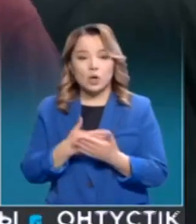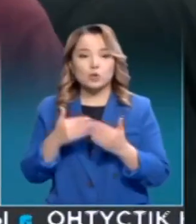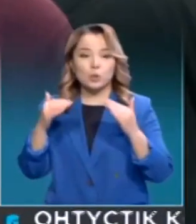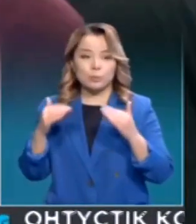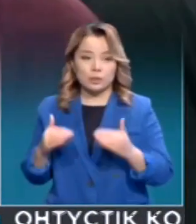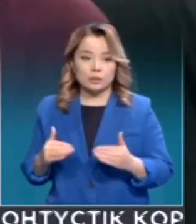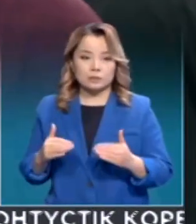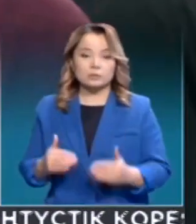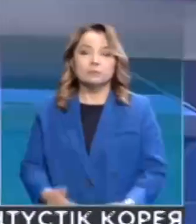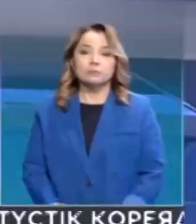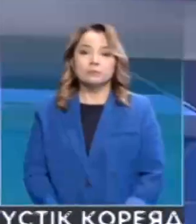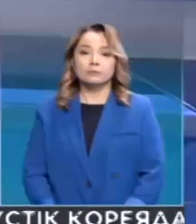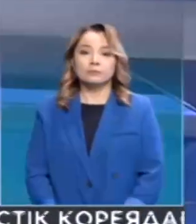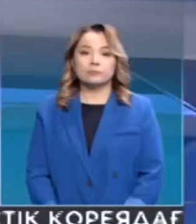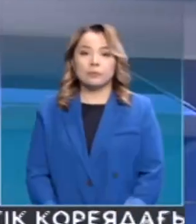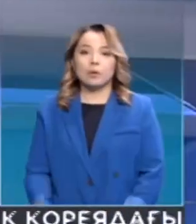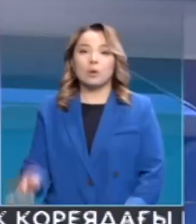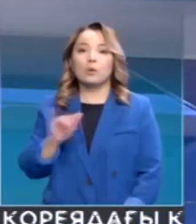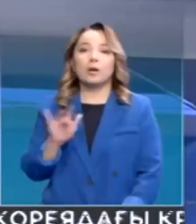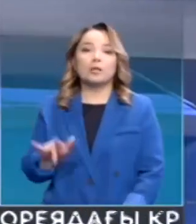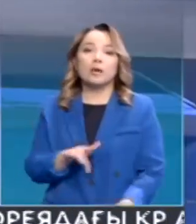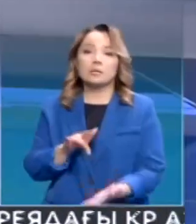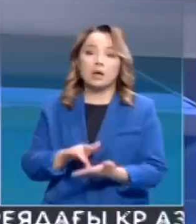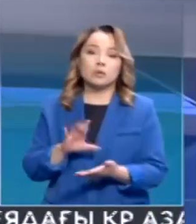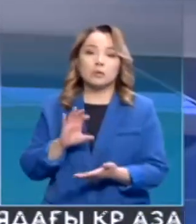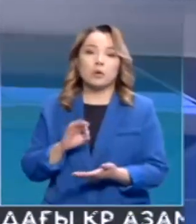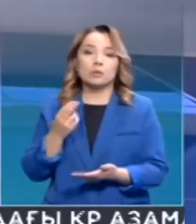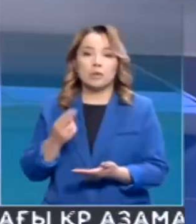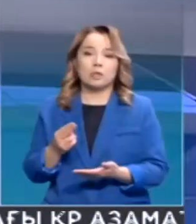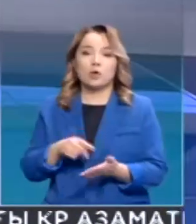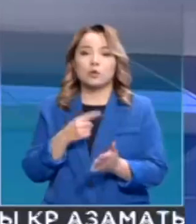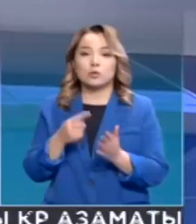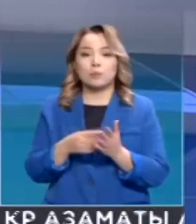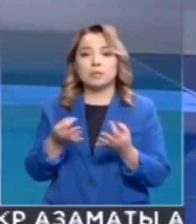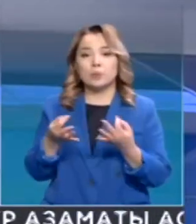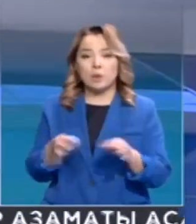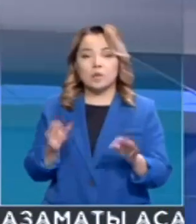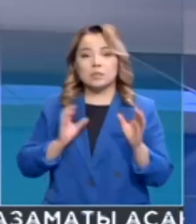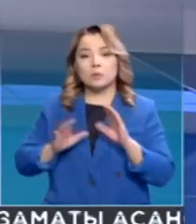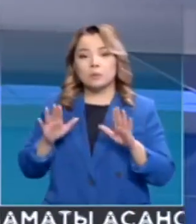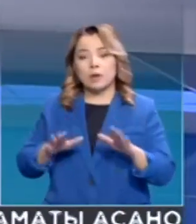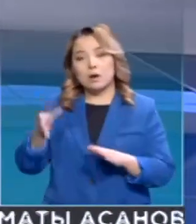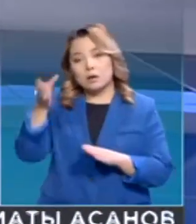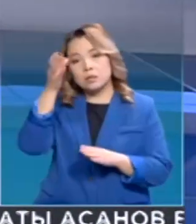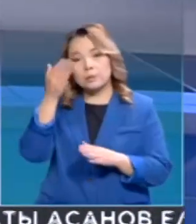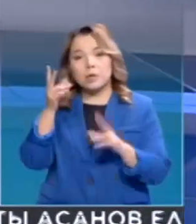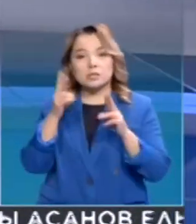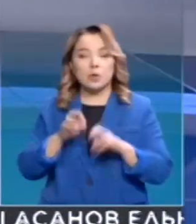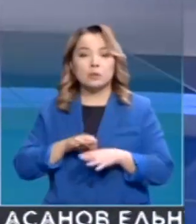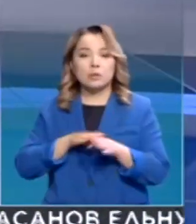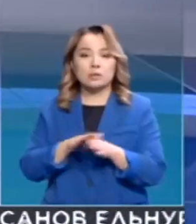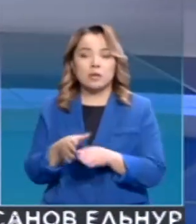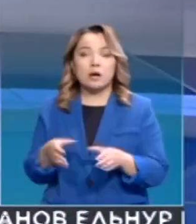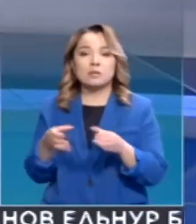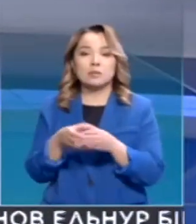төмөндөп барат. Оралда әлеуметтік сауалнаманы Демократиялық институттағы ғылыми зерттеу ассоциациясының өкілдері